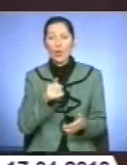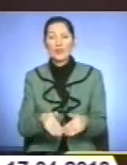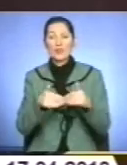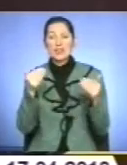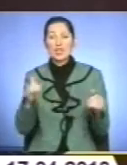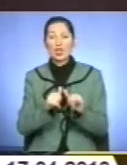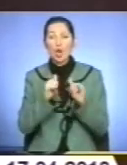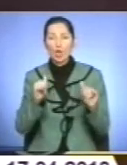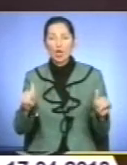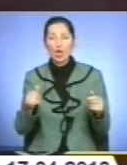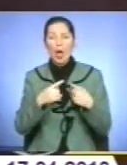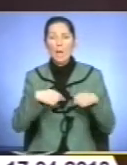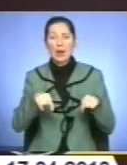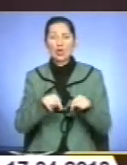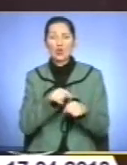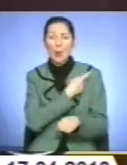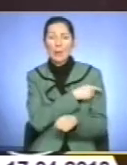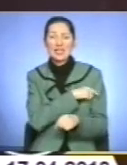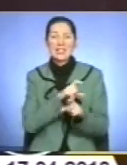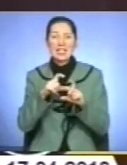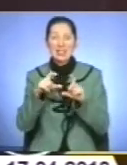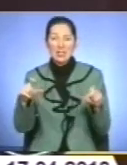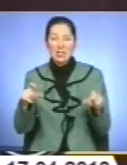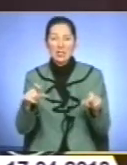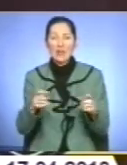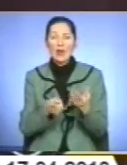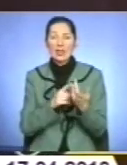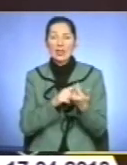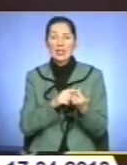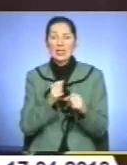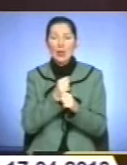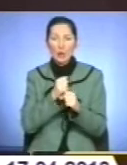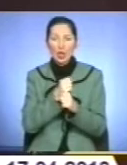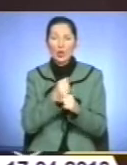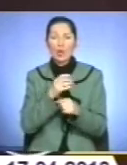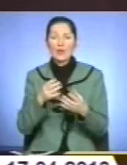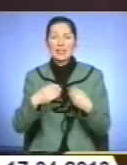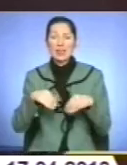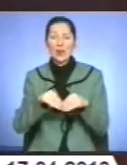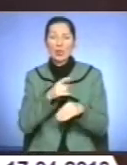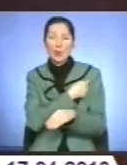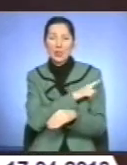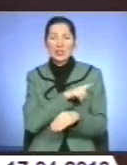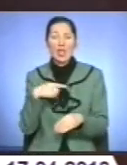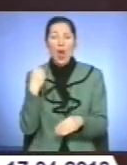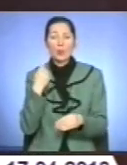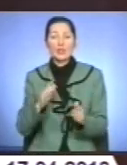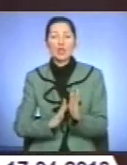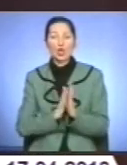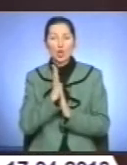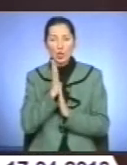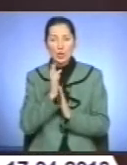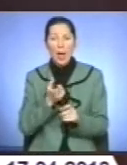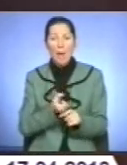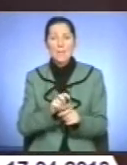розширена мережу медичних закладів. Кількість амбулаторій сімейної медицини в області зросла більш як